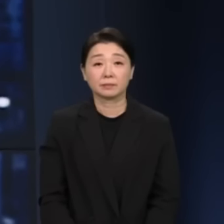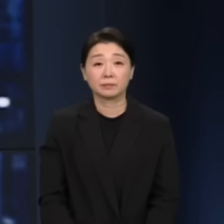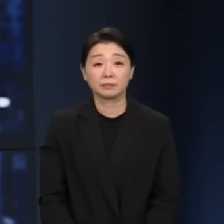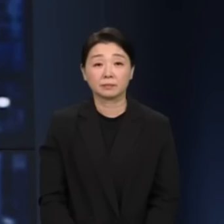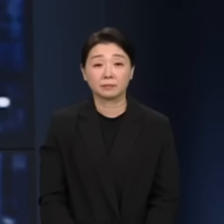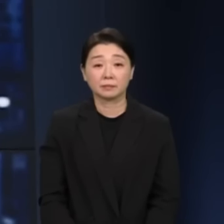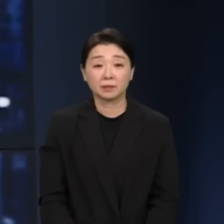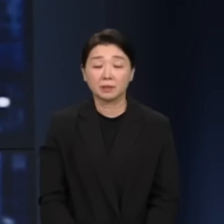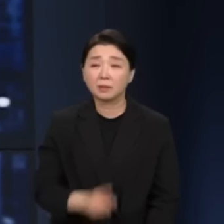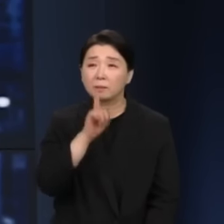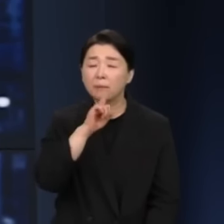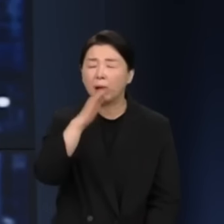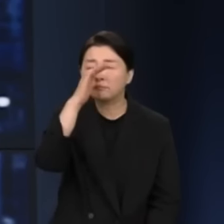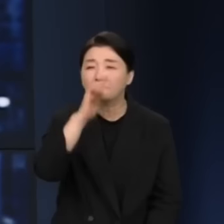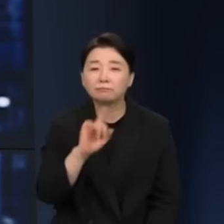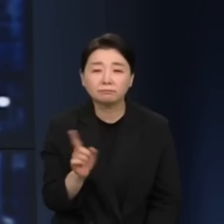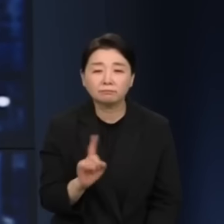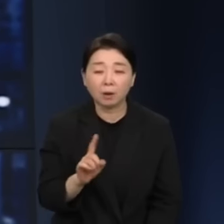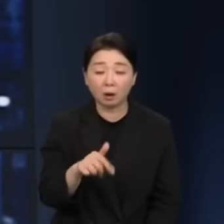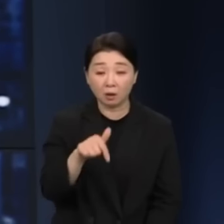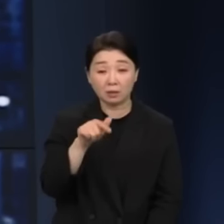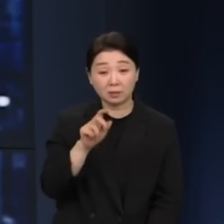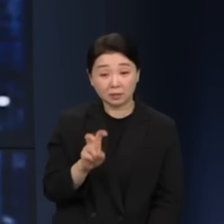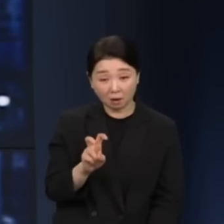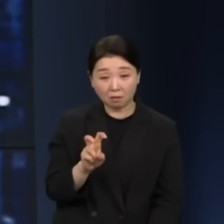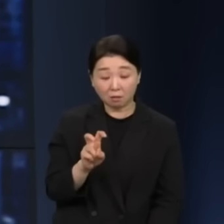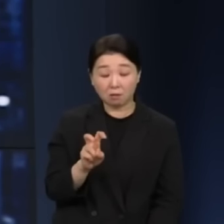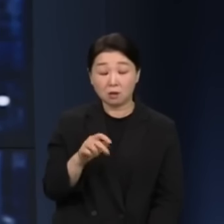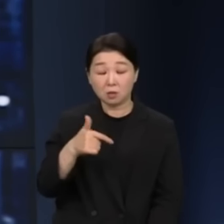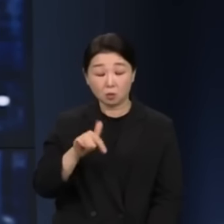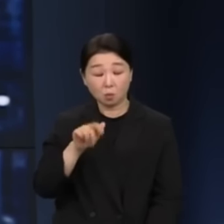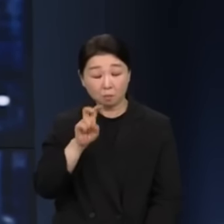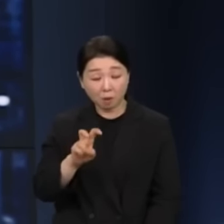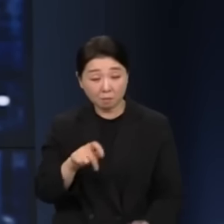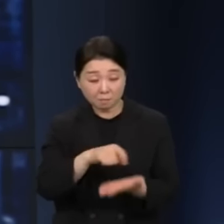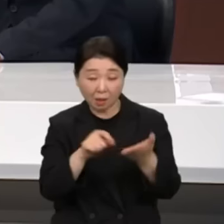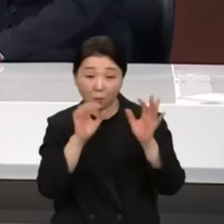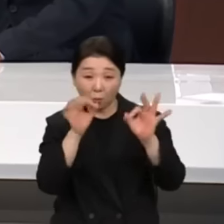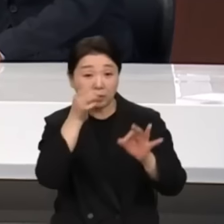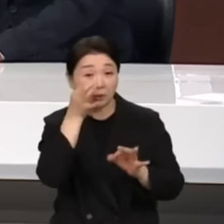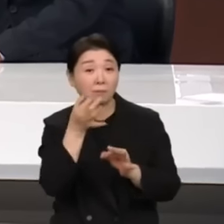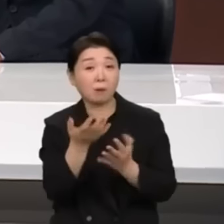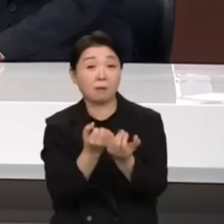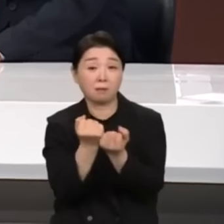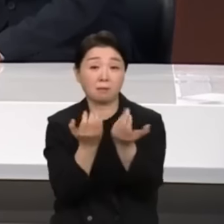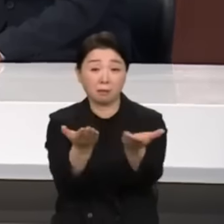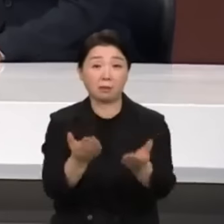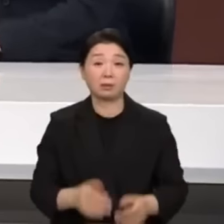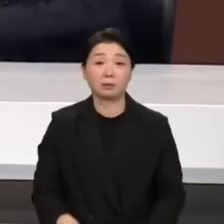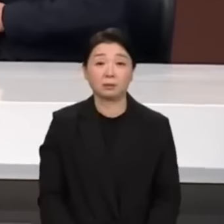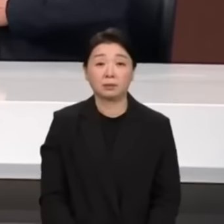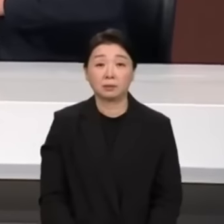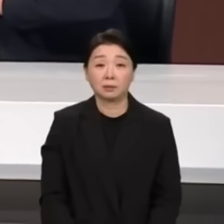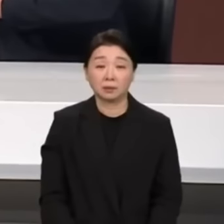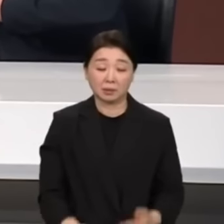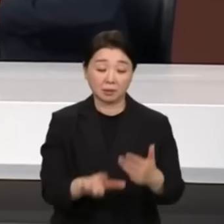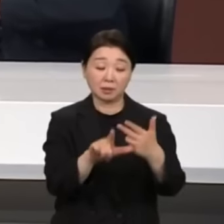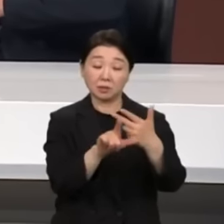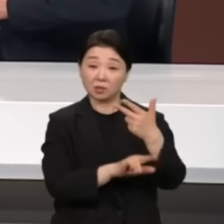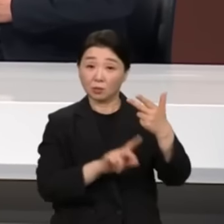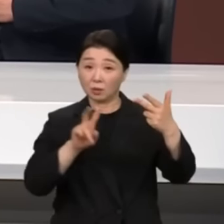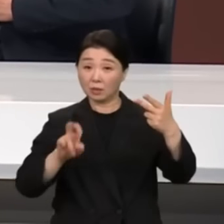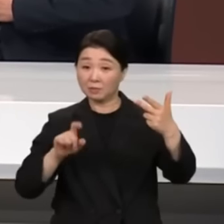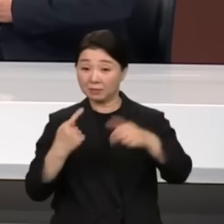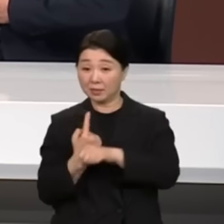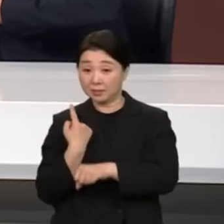네, 이게 무슨 얘기인지 정종범 전 해병대 부사령관의 메모를 보면서 설명해 드리겠습니다. 자, 지난해 7월 31일